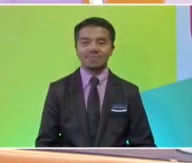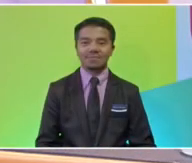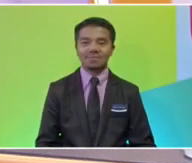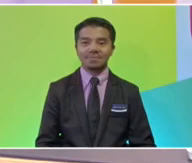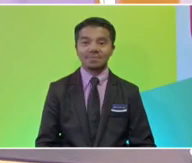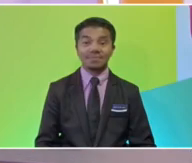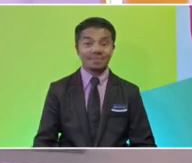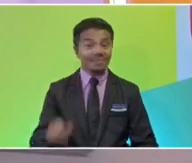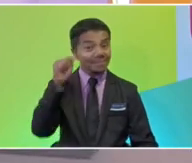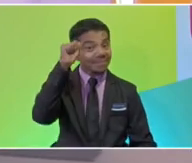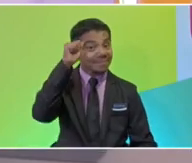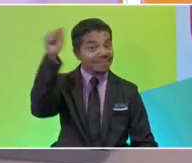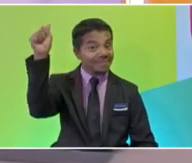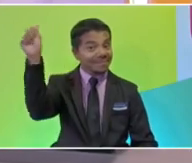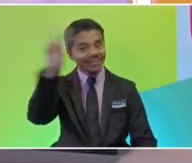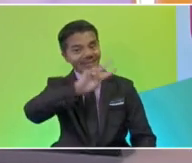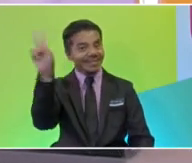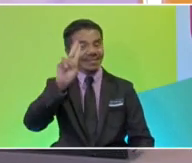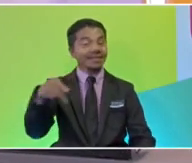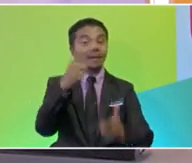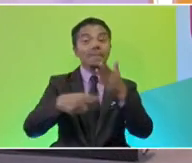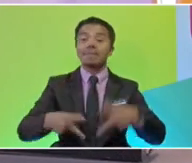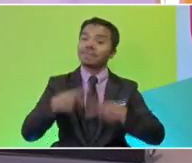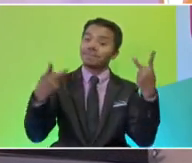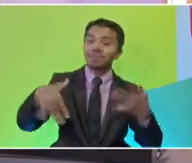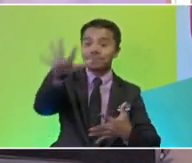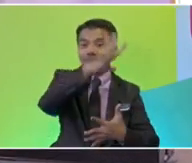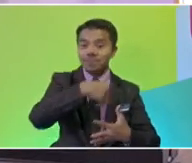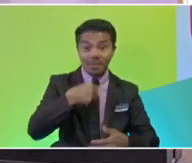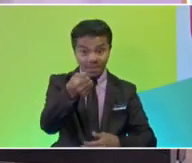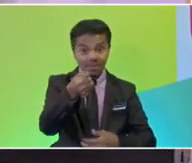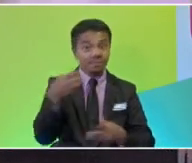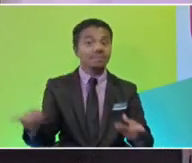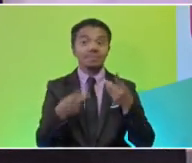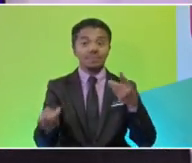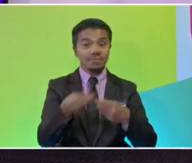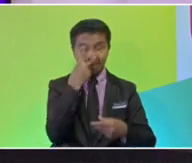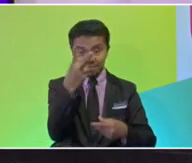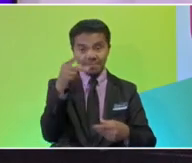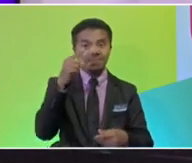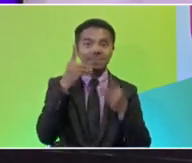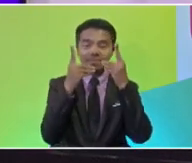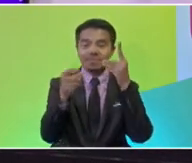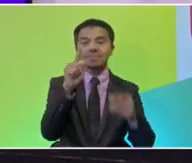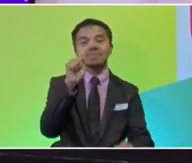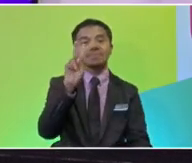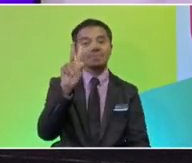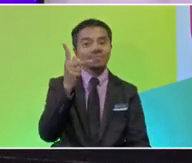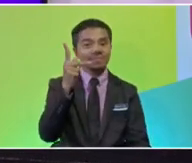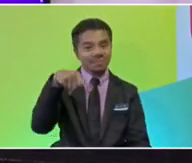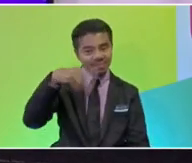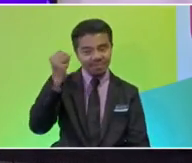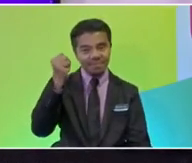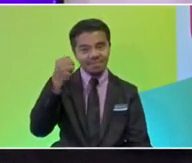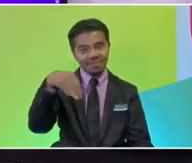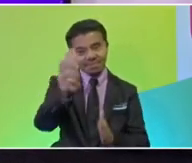Assalamualaikum Hai apa kabar semua anda sedang menonton selamat tahap 1 Didik TV KPA bersama